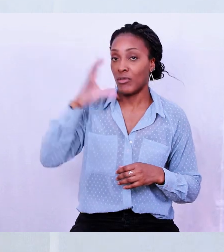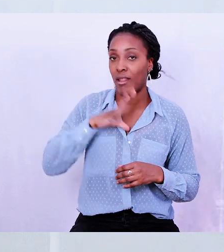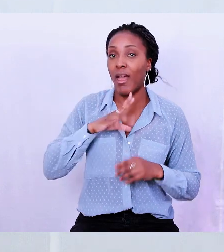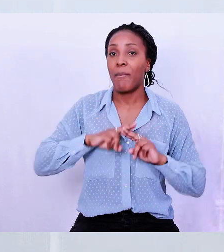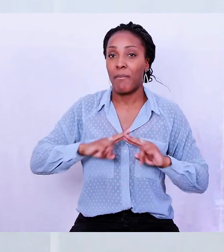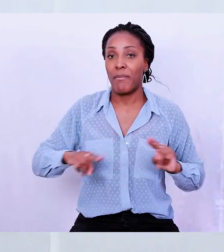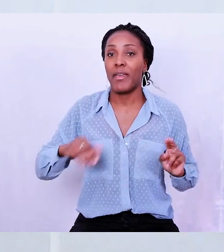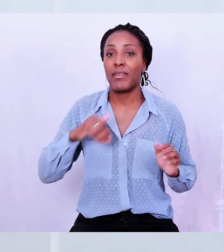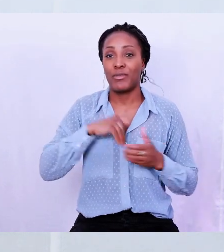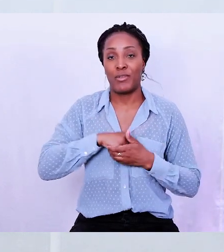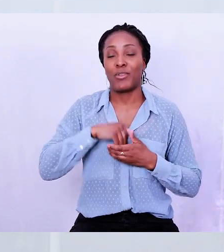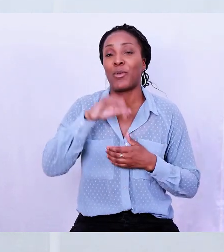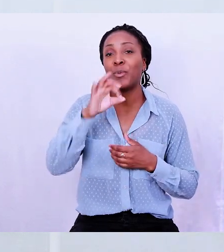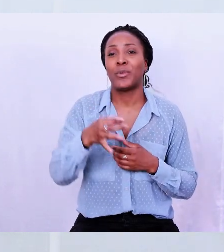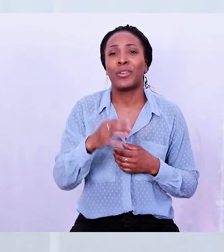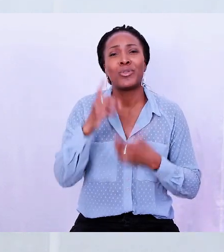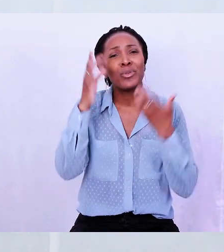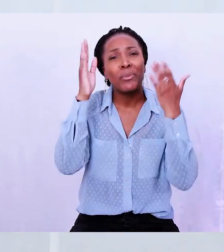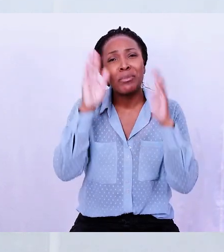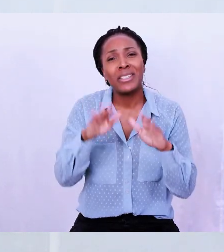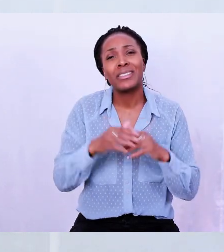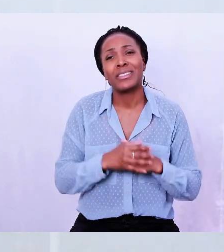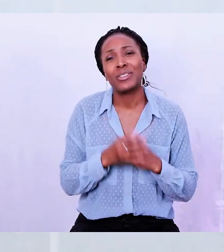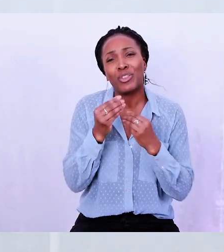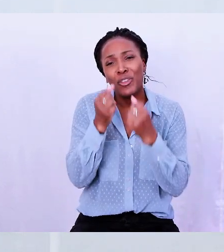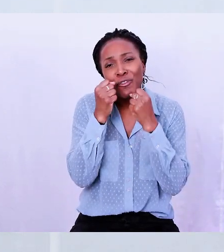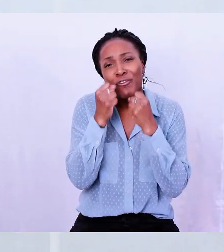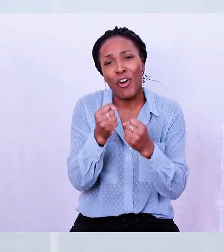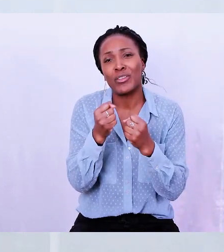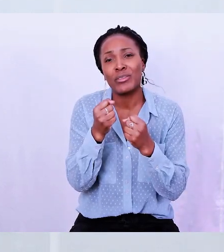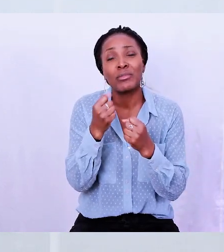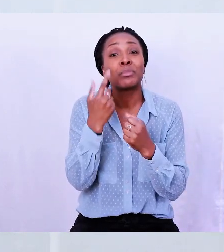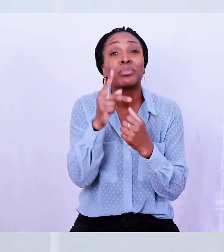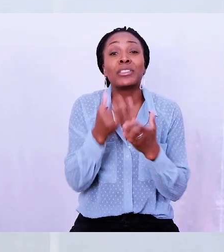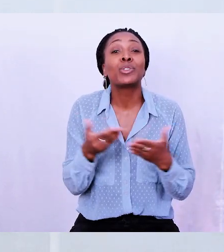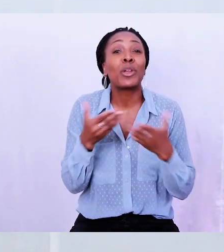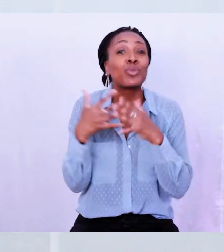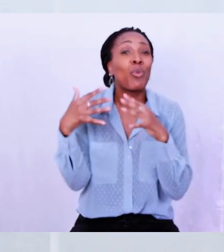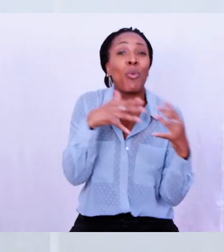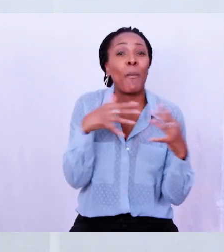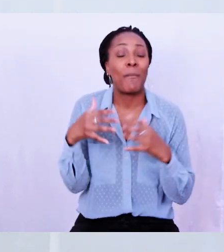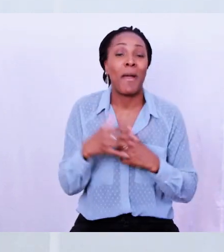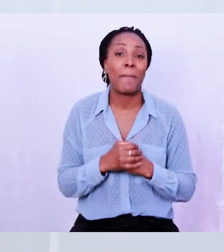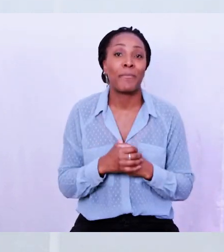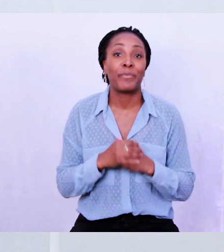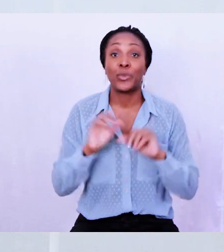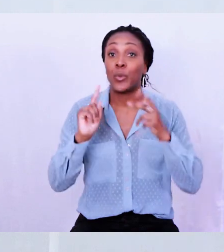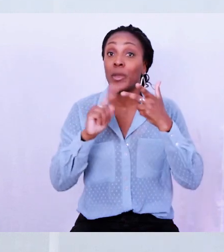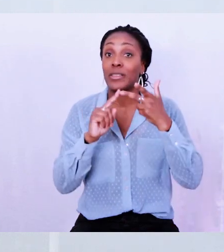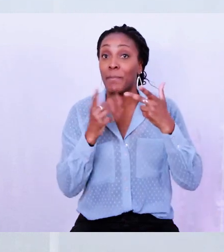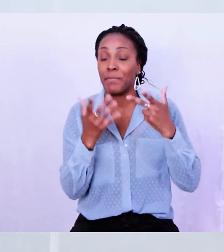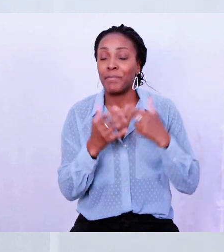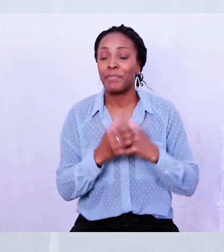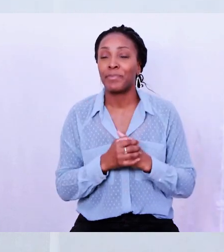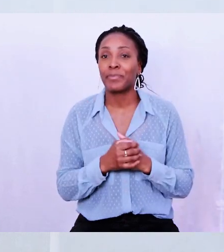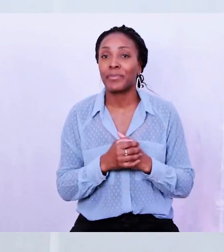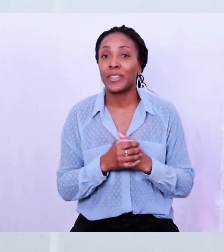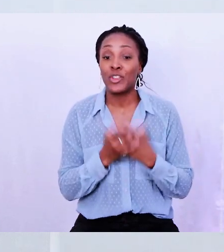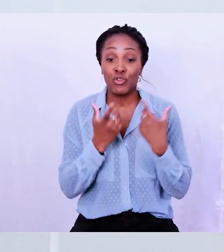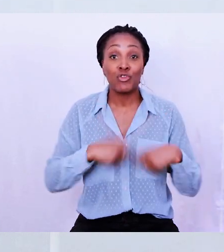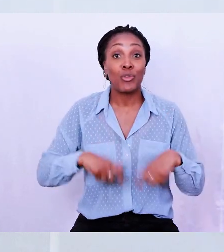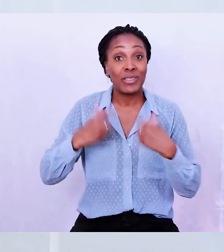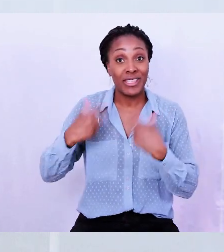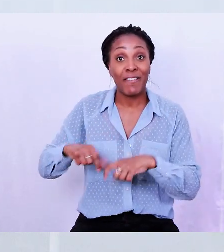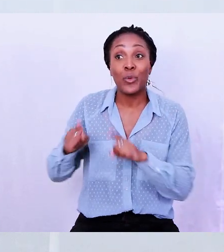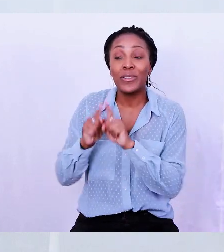Alors que tu sois béni et fortifié aujourd'hui dans tes combats. Joseph, le troisième point, va représenter